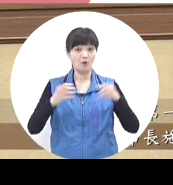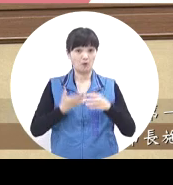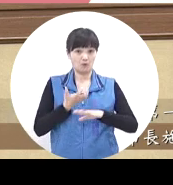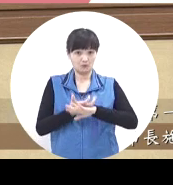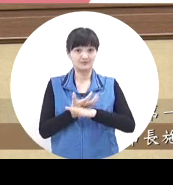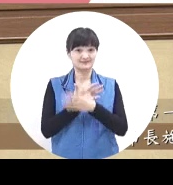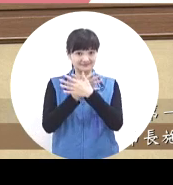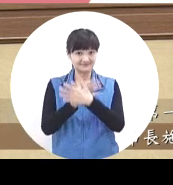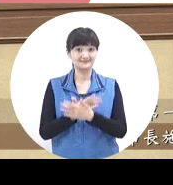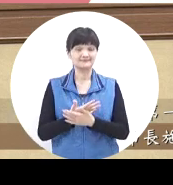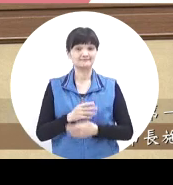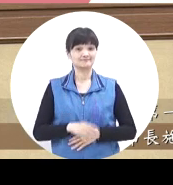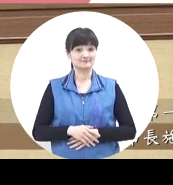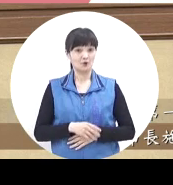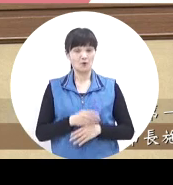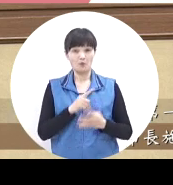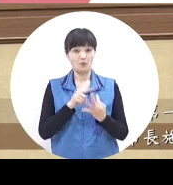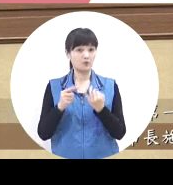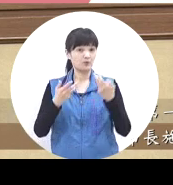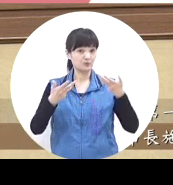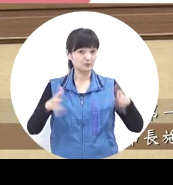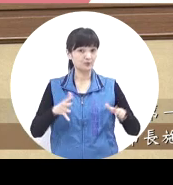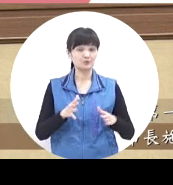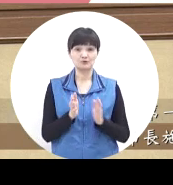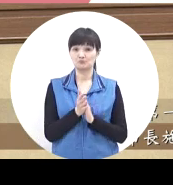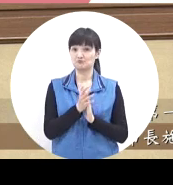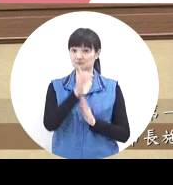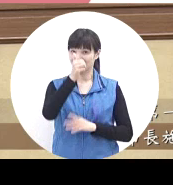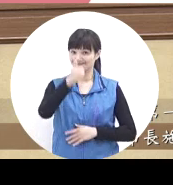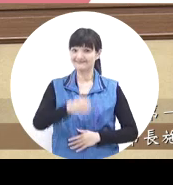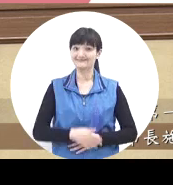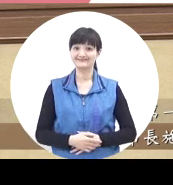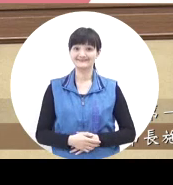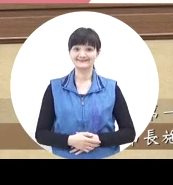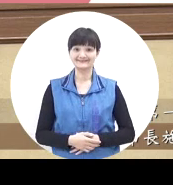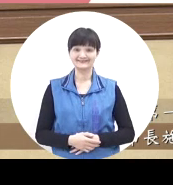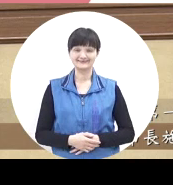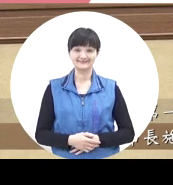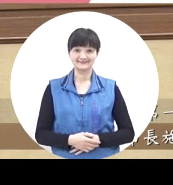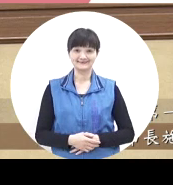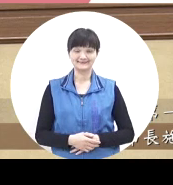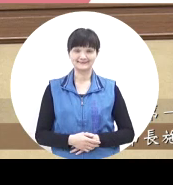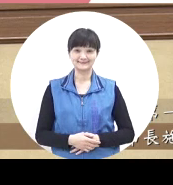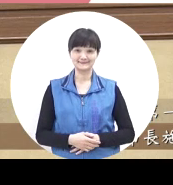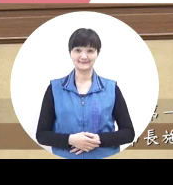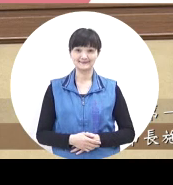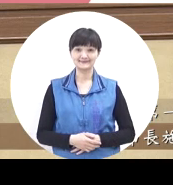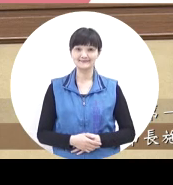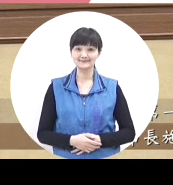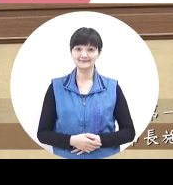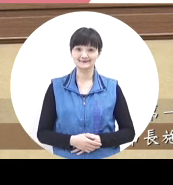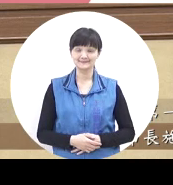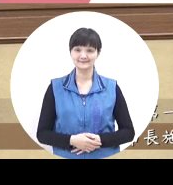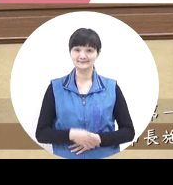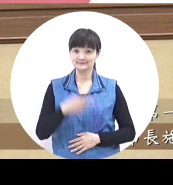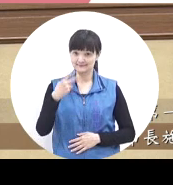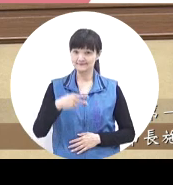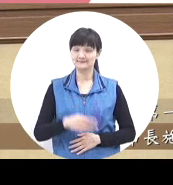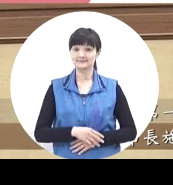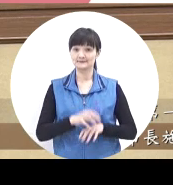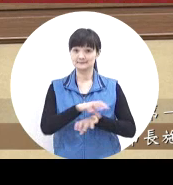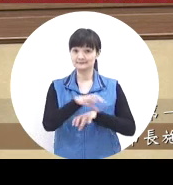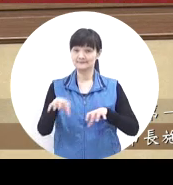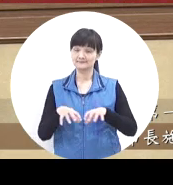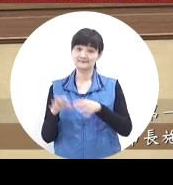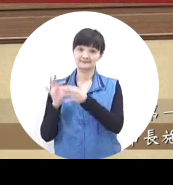奖得到很多的肯定。所以在整个推出以外，我们的永续环境对